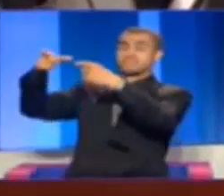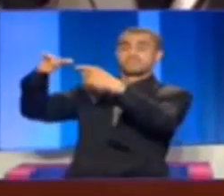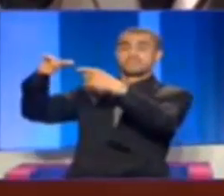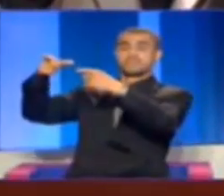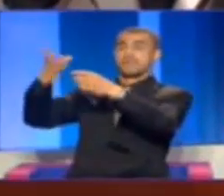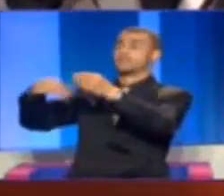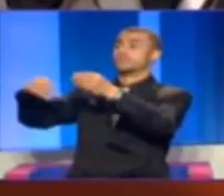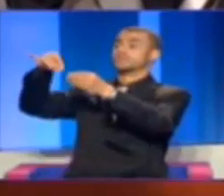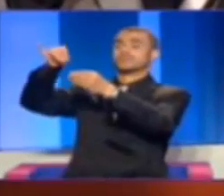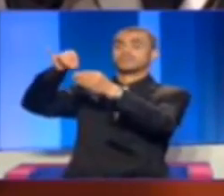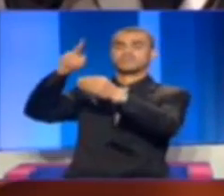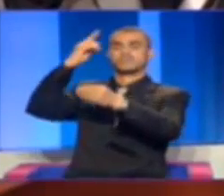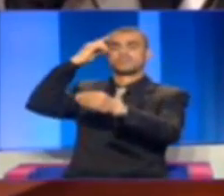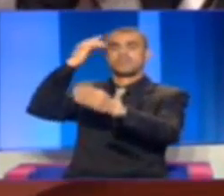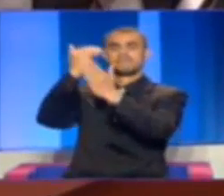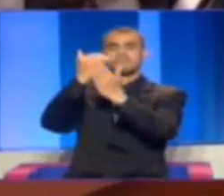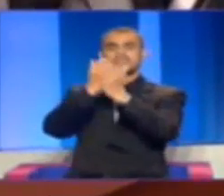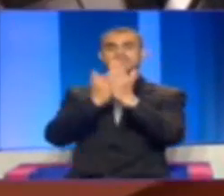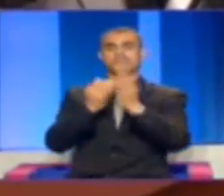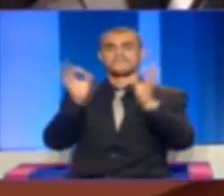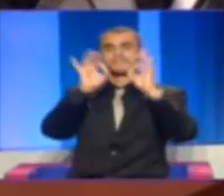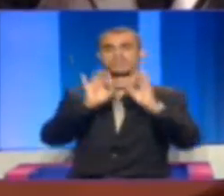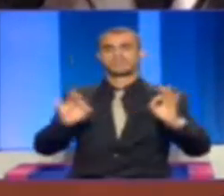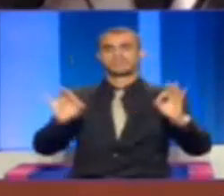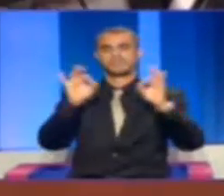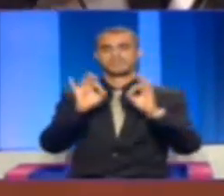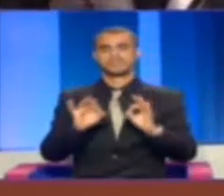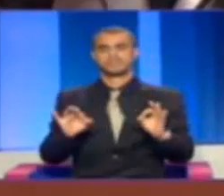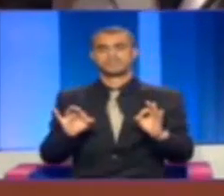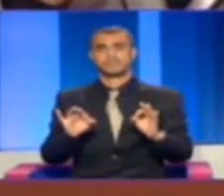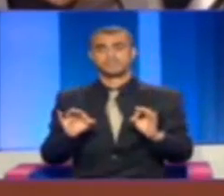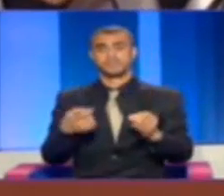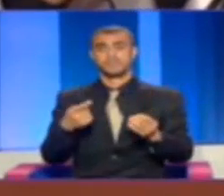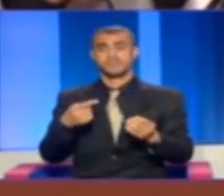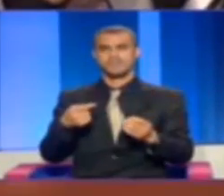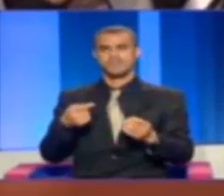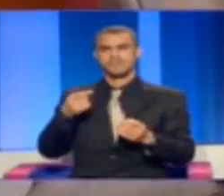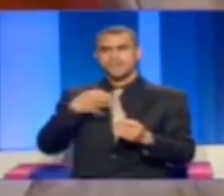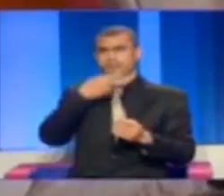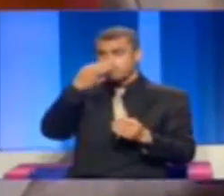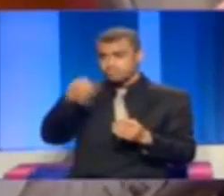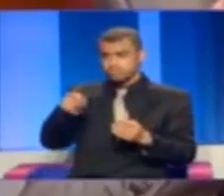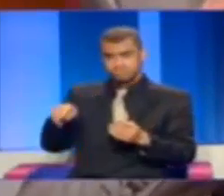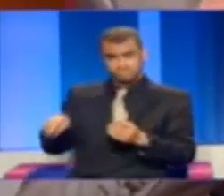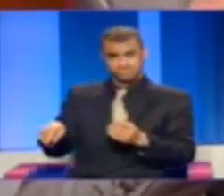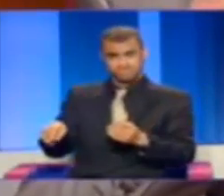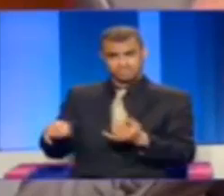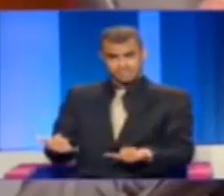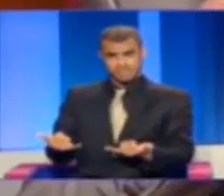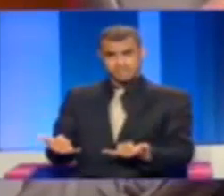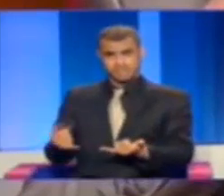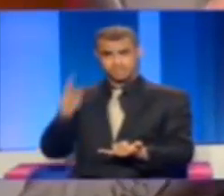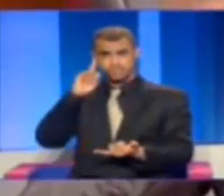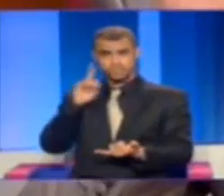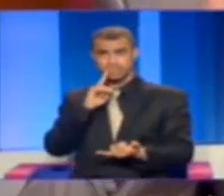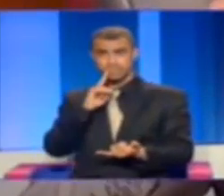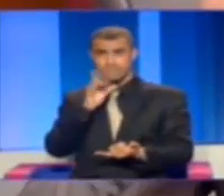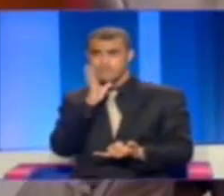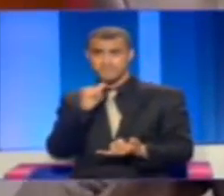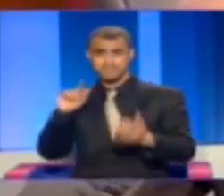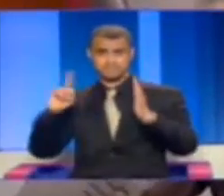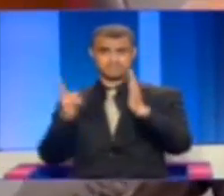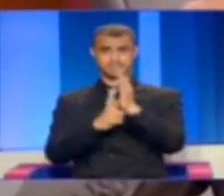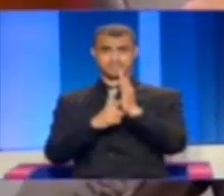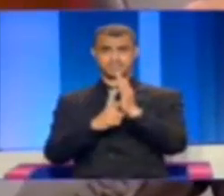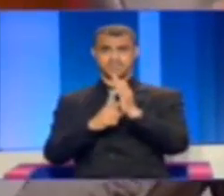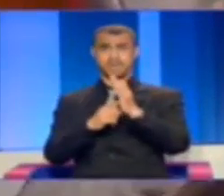كيبقى انا نرجع للقضيه ديال المستويات الدراسيه، لا ننساو بانه كنقولوا بان عنده الشهاده الابتدائيه، راه ما عندوش الحق يدوز الشهاده الابتدائيه، راه